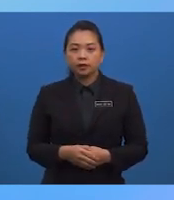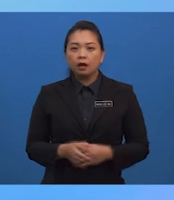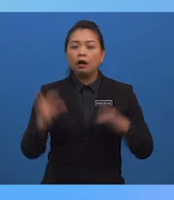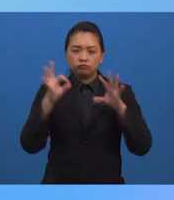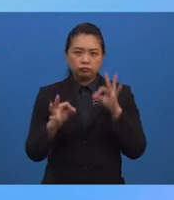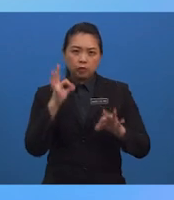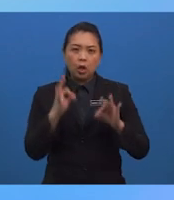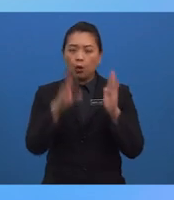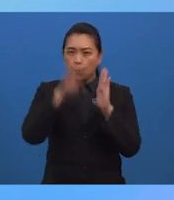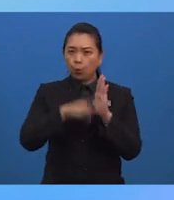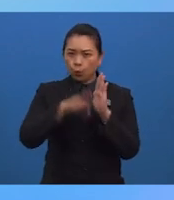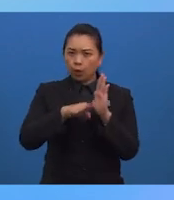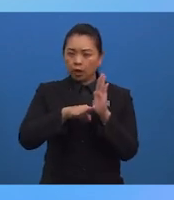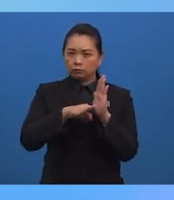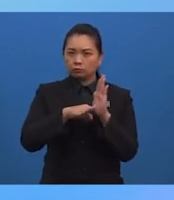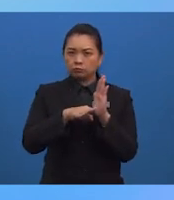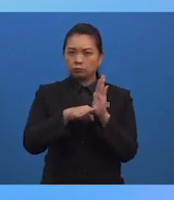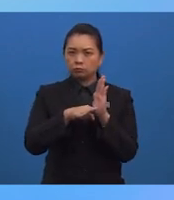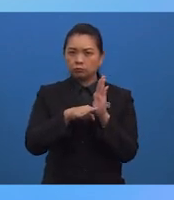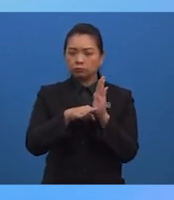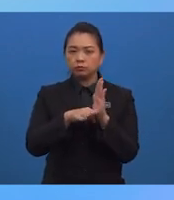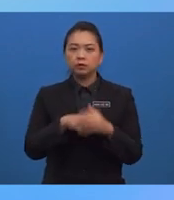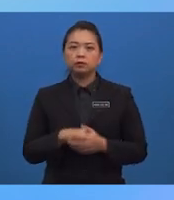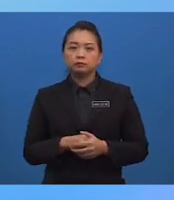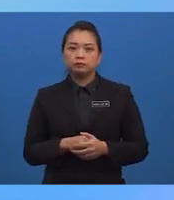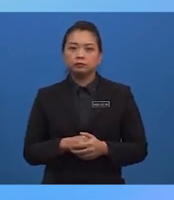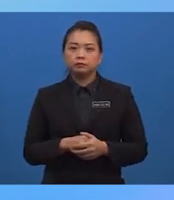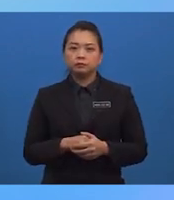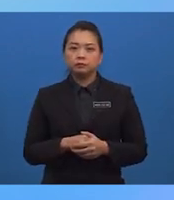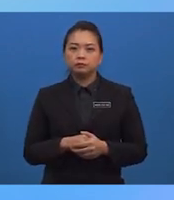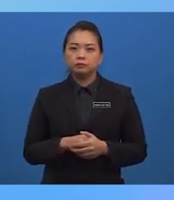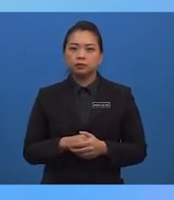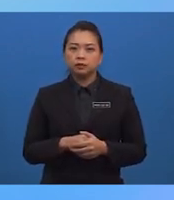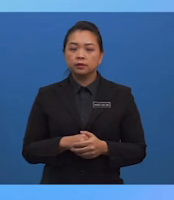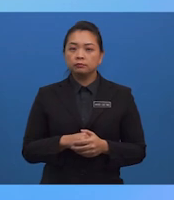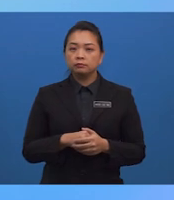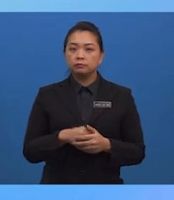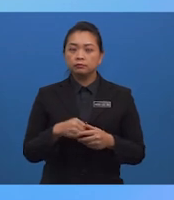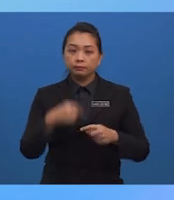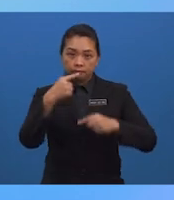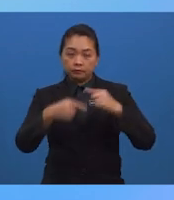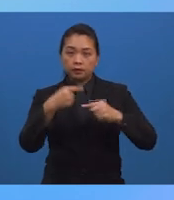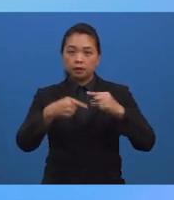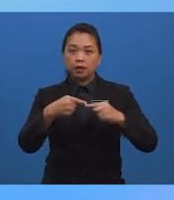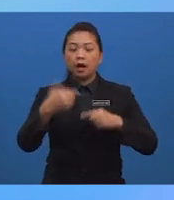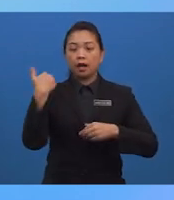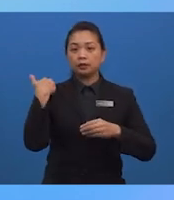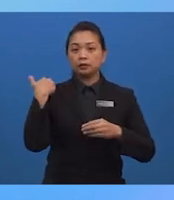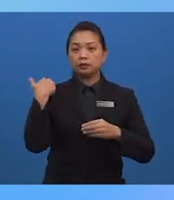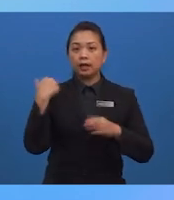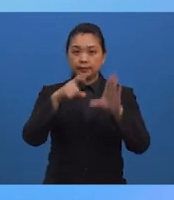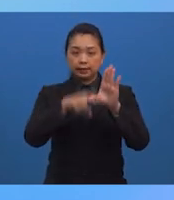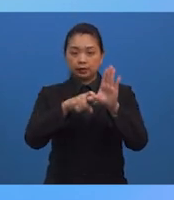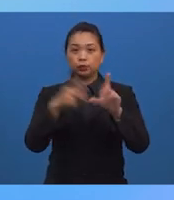Kekurangan bahan mentah dapat ditampung oleh sesebuah negara dengan adanya saling kebergantungan antara